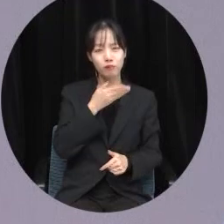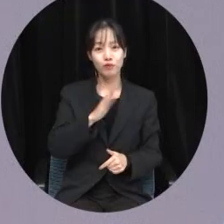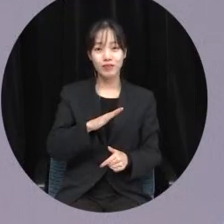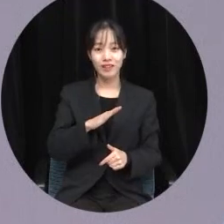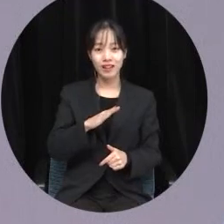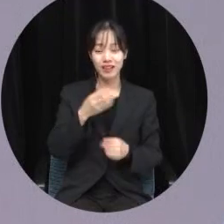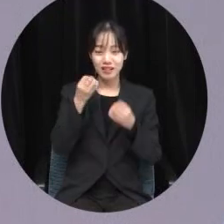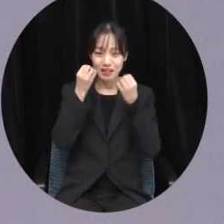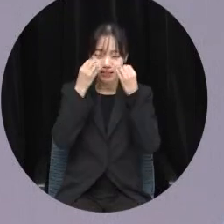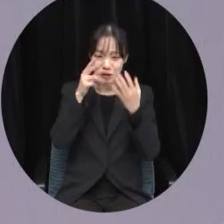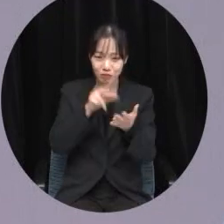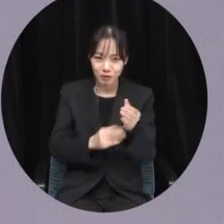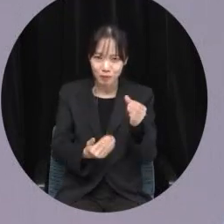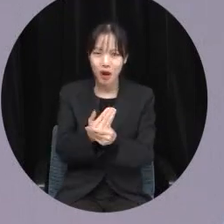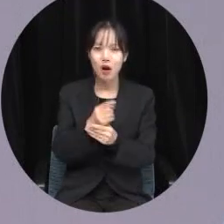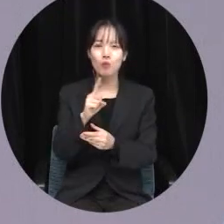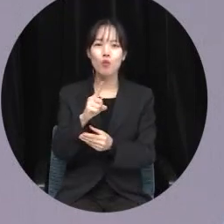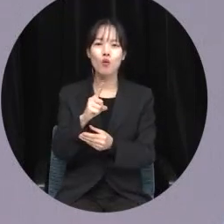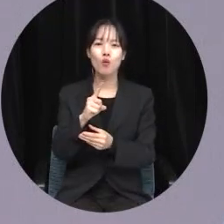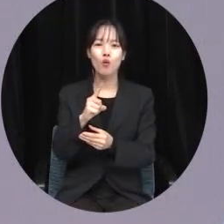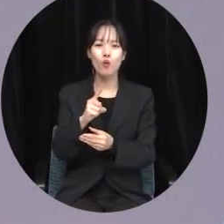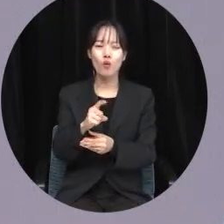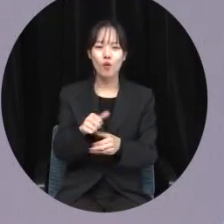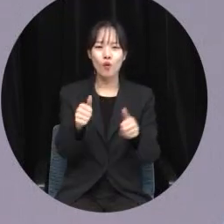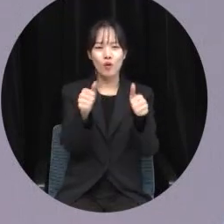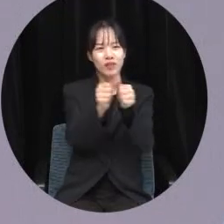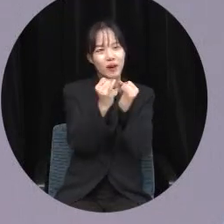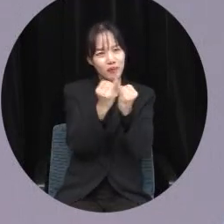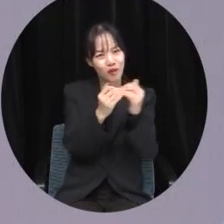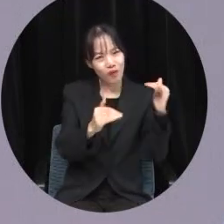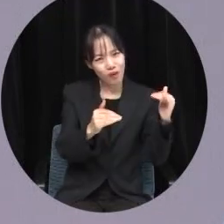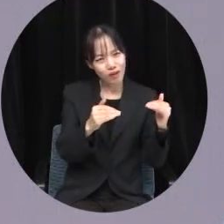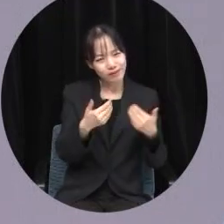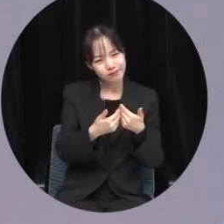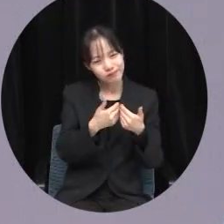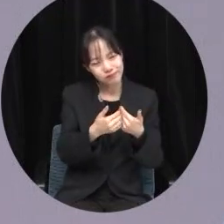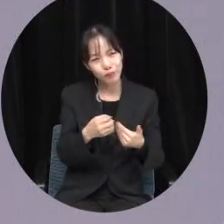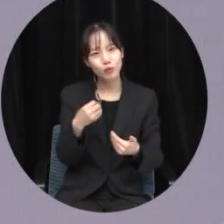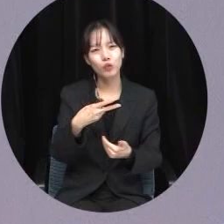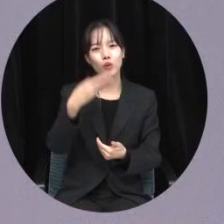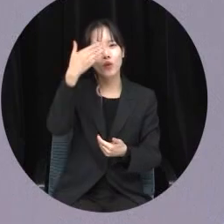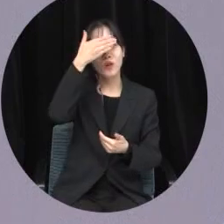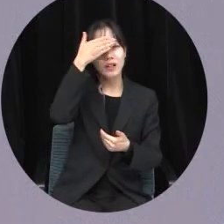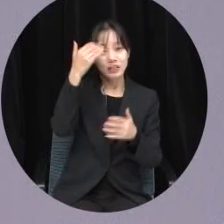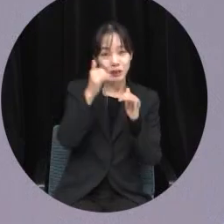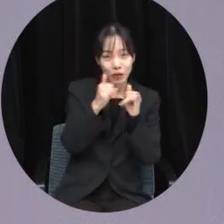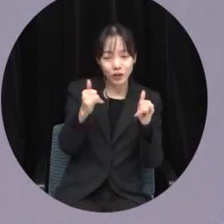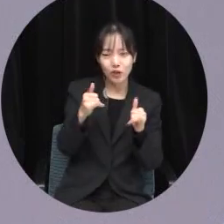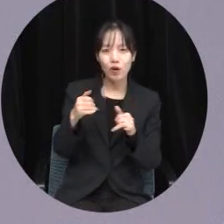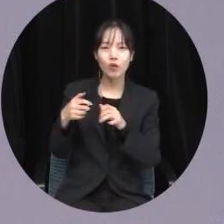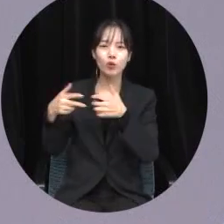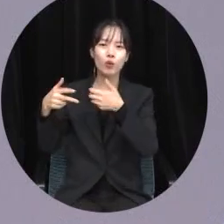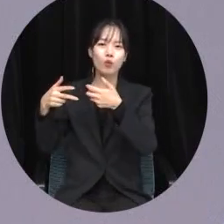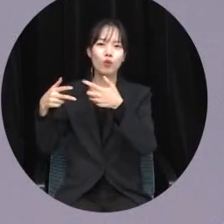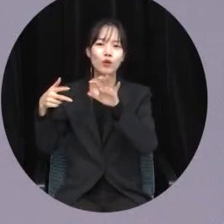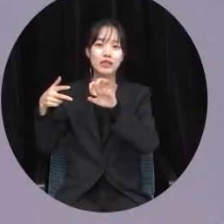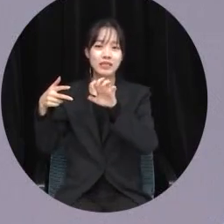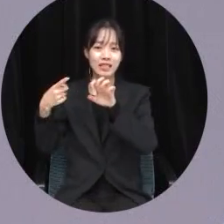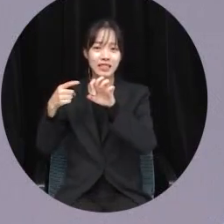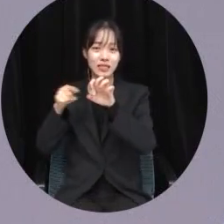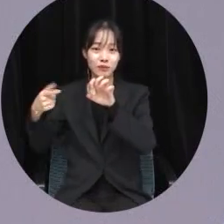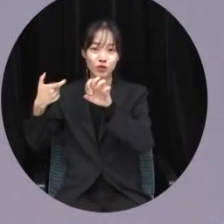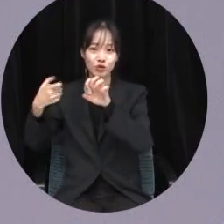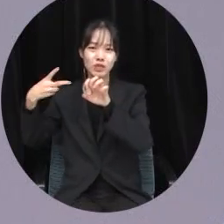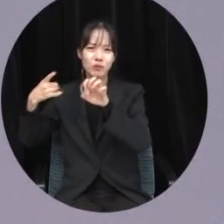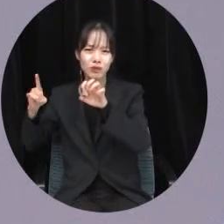등이 심화되고 있습니다. 특히 이 청년 계층과 이 기성